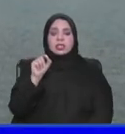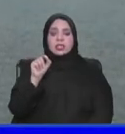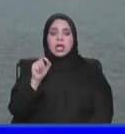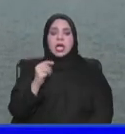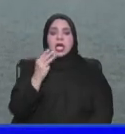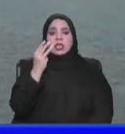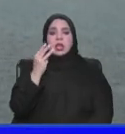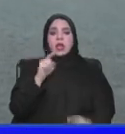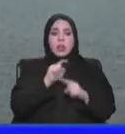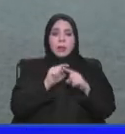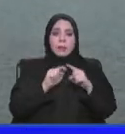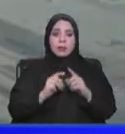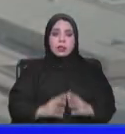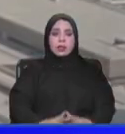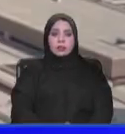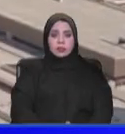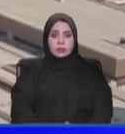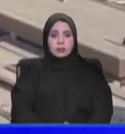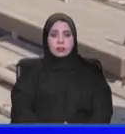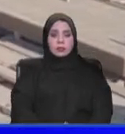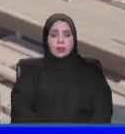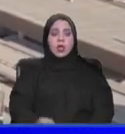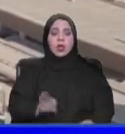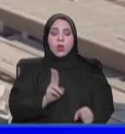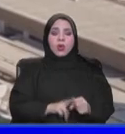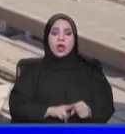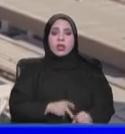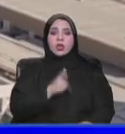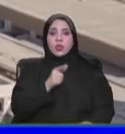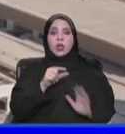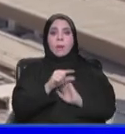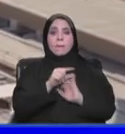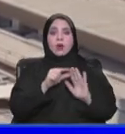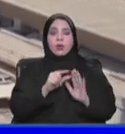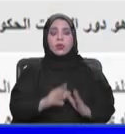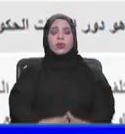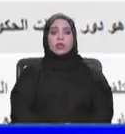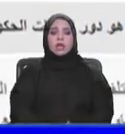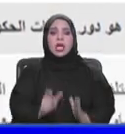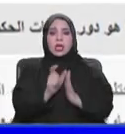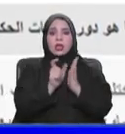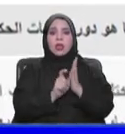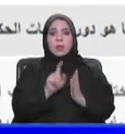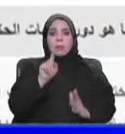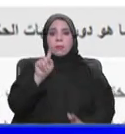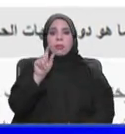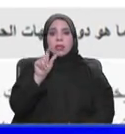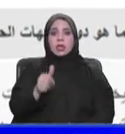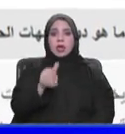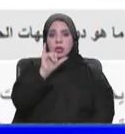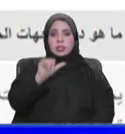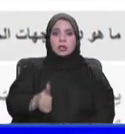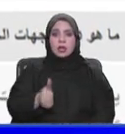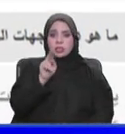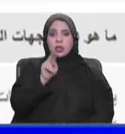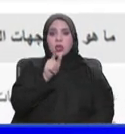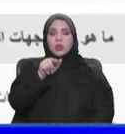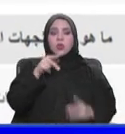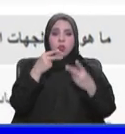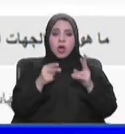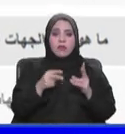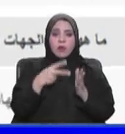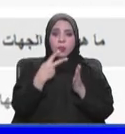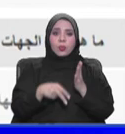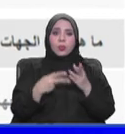99.3% واما فيما يتعلق بنظام بنايات وهو النظام المعني باصدار تراخيص